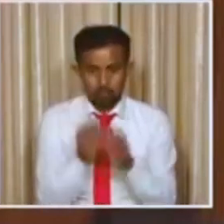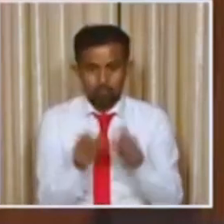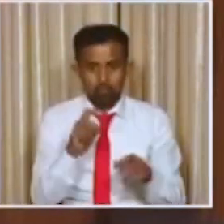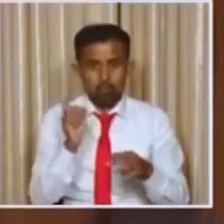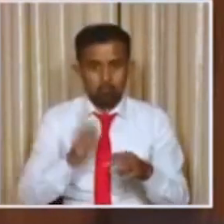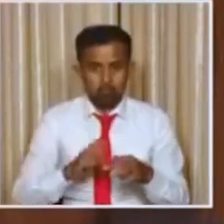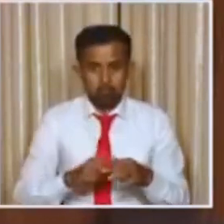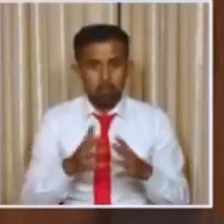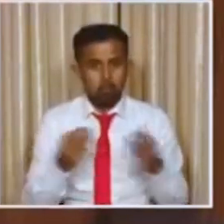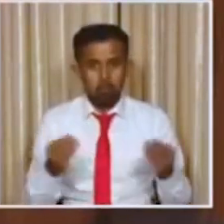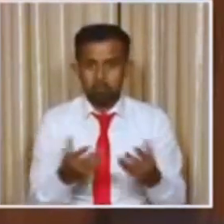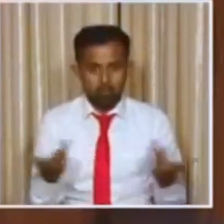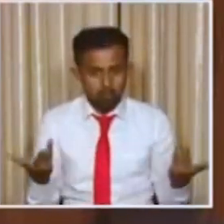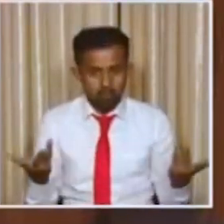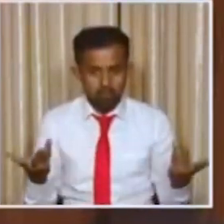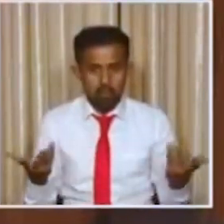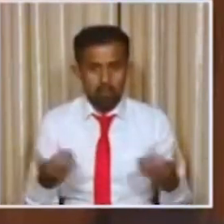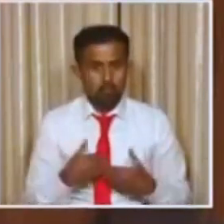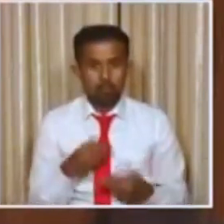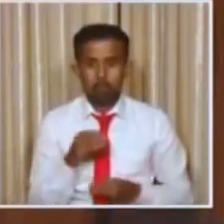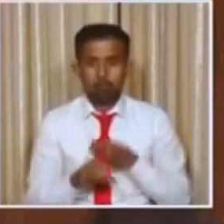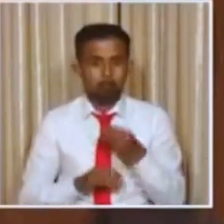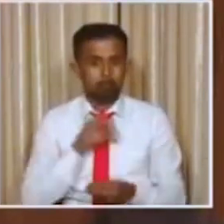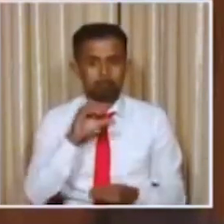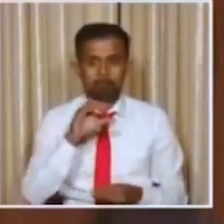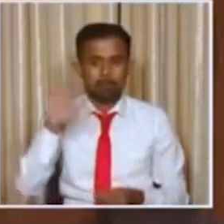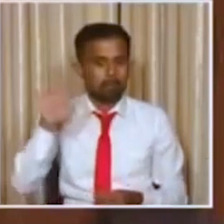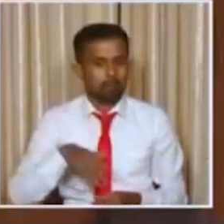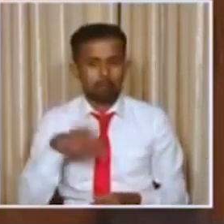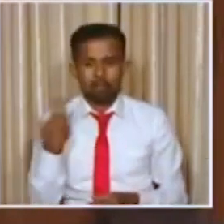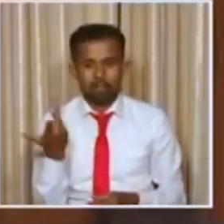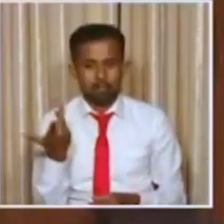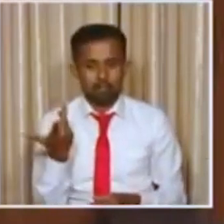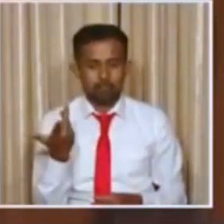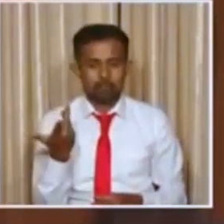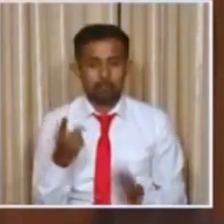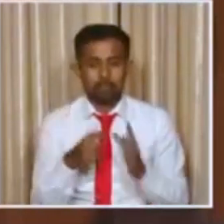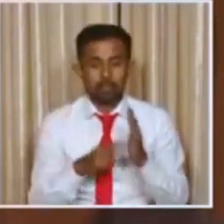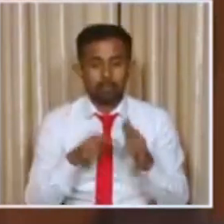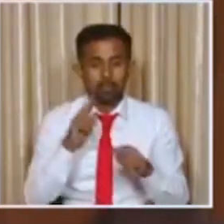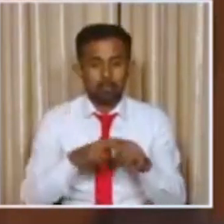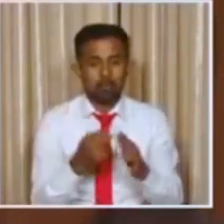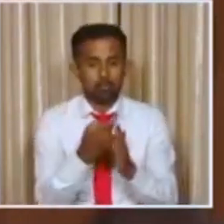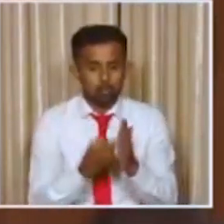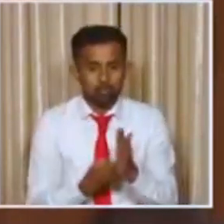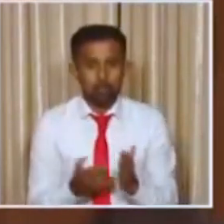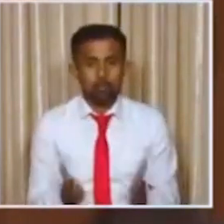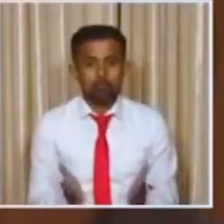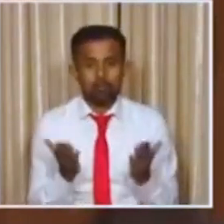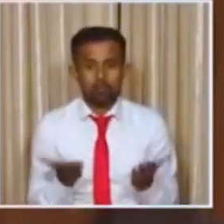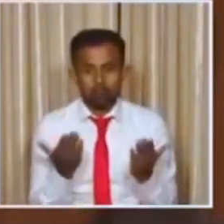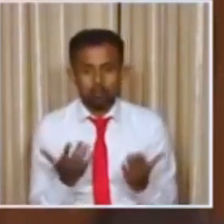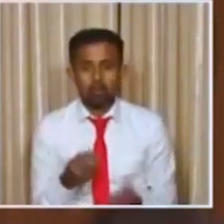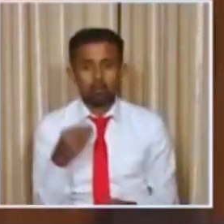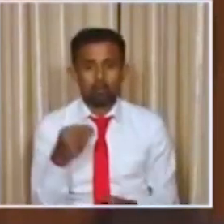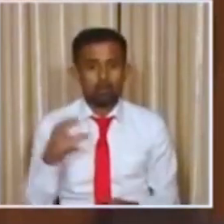வராது. இந்த நாட்டுக்கு சரியான முதலீடுகள் வராமல் விட்டால் இந்த நாட்டிலே நீங்கள் IMF பரிந்துரைகளை நடைமுறைப்படுத்தினால் நீங்கள் மீண்டும் கடன் வாங்கலாமே தவிர பாரிய முதலீடு